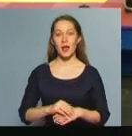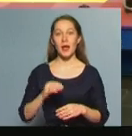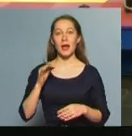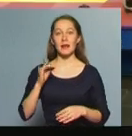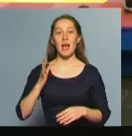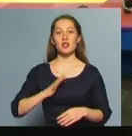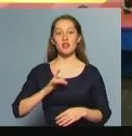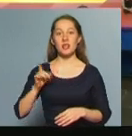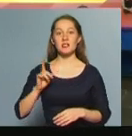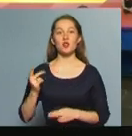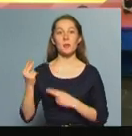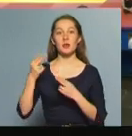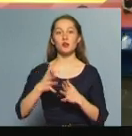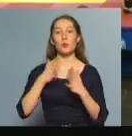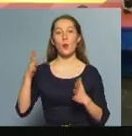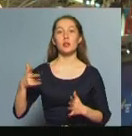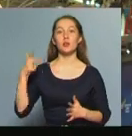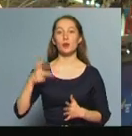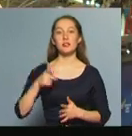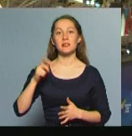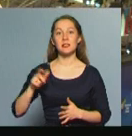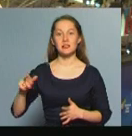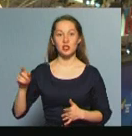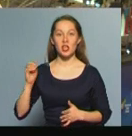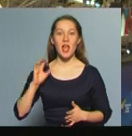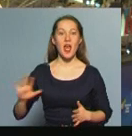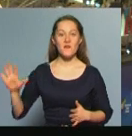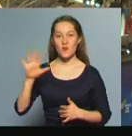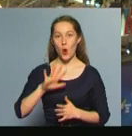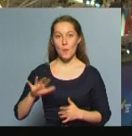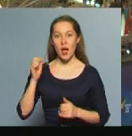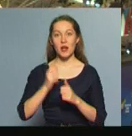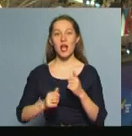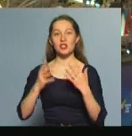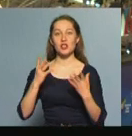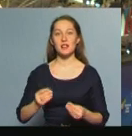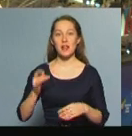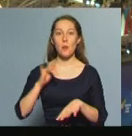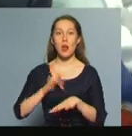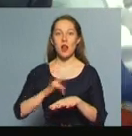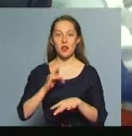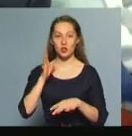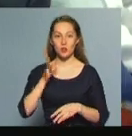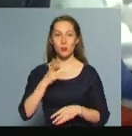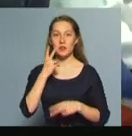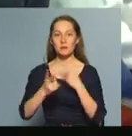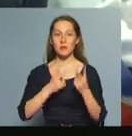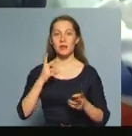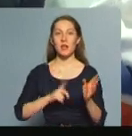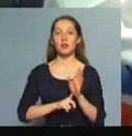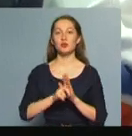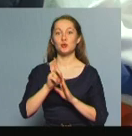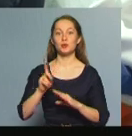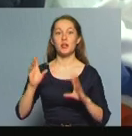в Ижевск приедут более 3000 болельщиков со всей Европы. Каждый день, вплоть до 3 ноября, финальные поединки будут начинаться в 5 вечера.